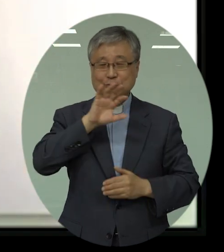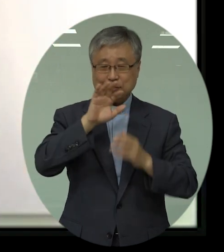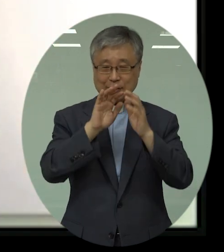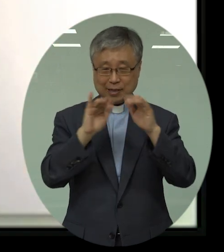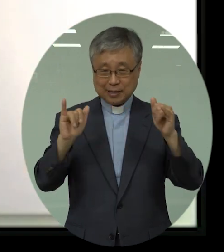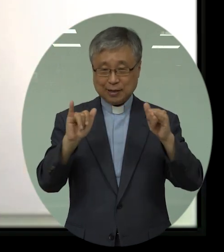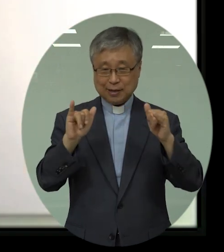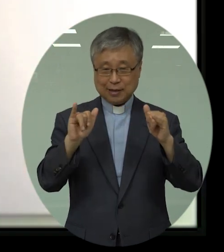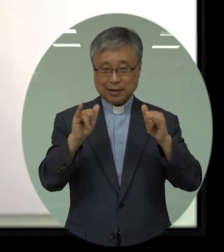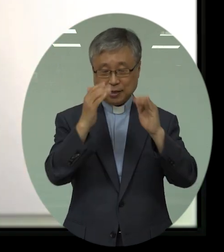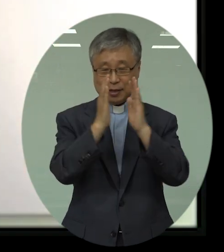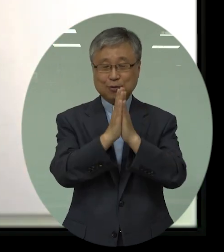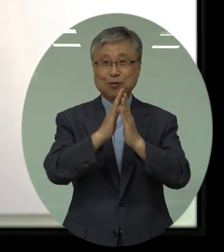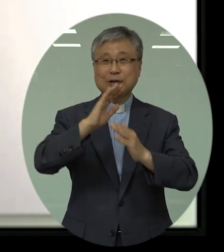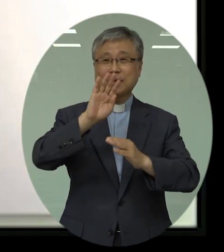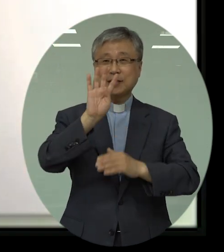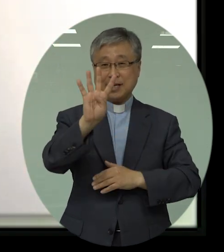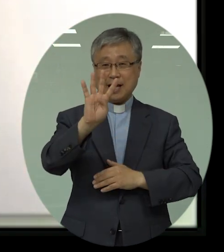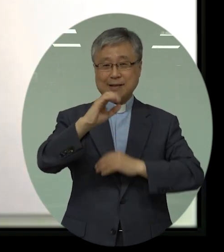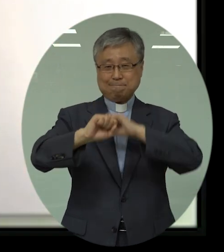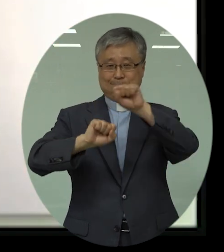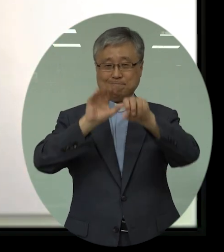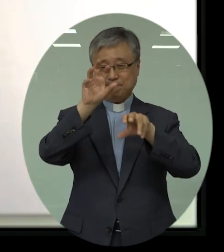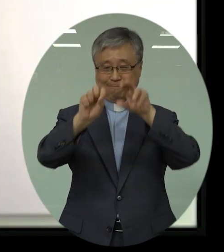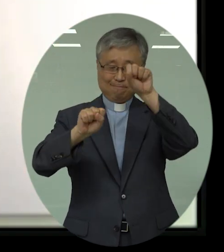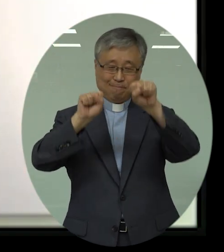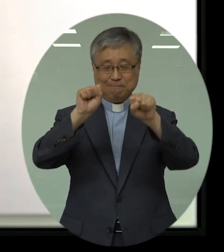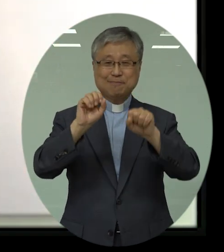기도에는 사다리가 있죠. 4개의 사다리.